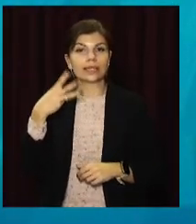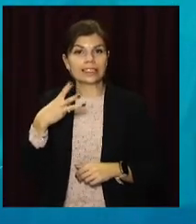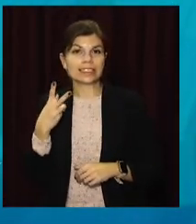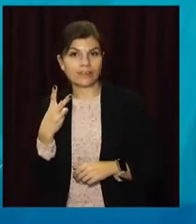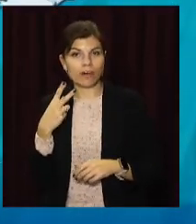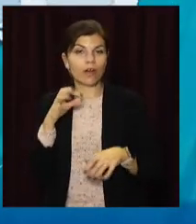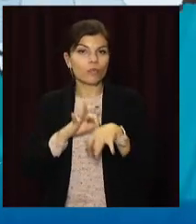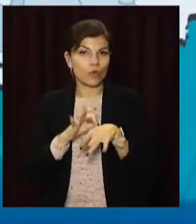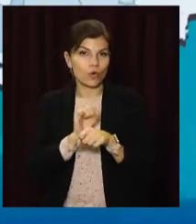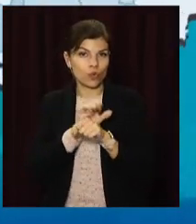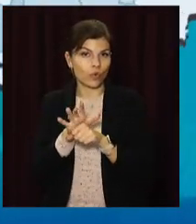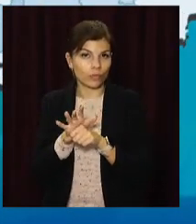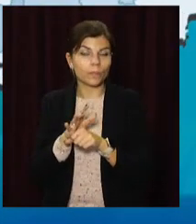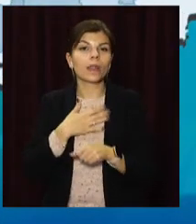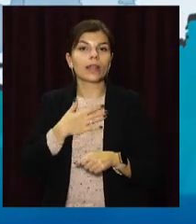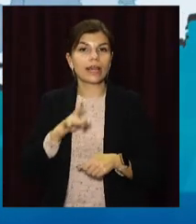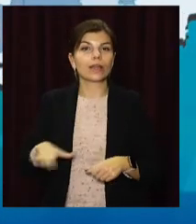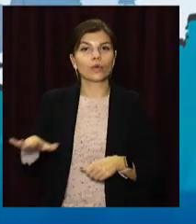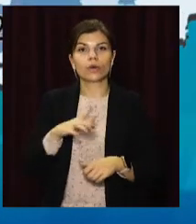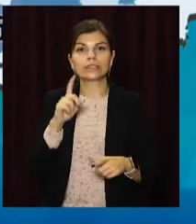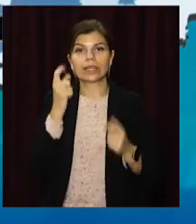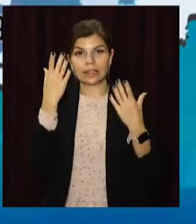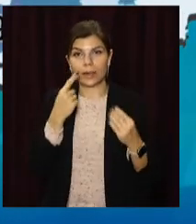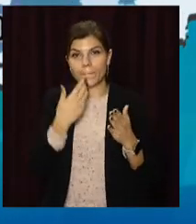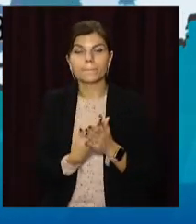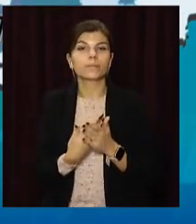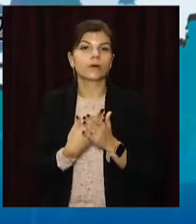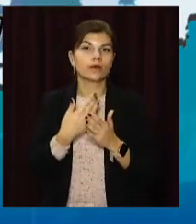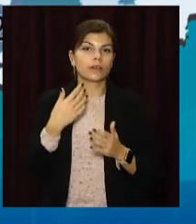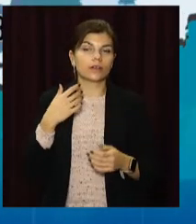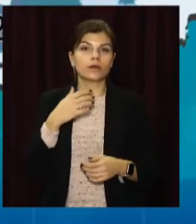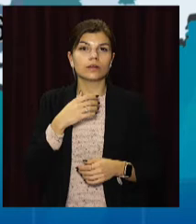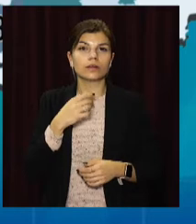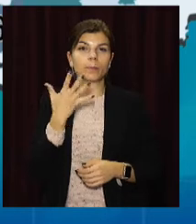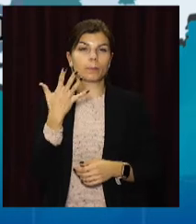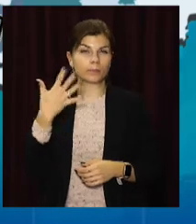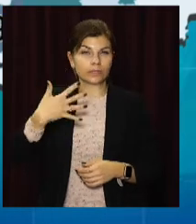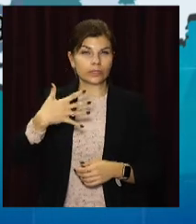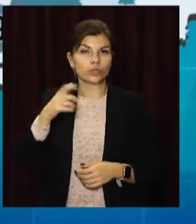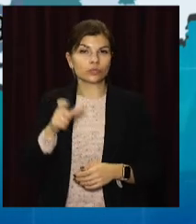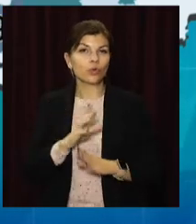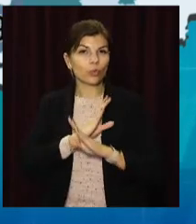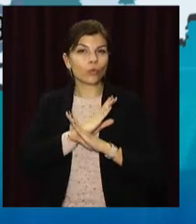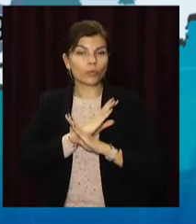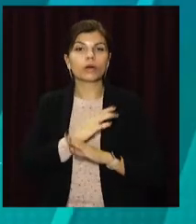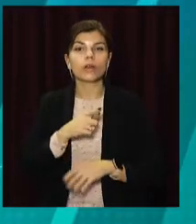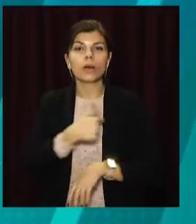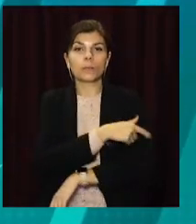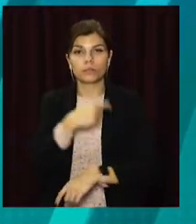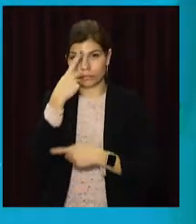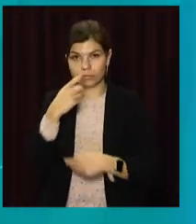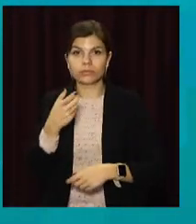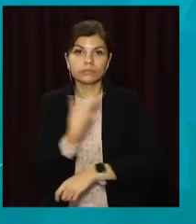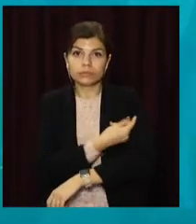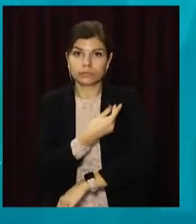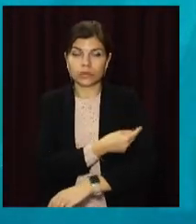нові ковід-хворих. У нашому регіоні за день понад півсотні померлих. Медики продовжують наголошувати – вакцинація –